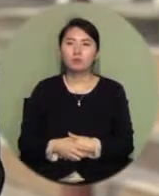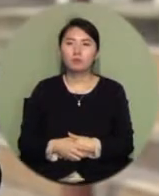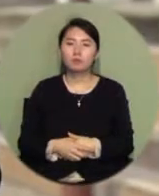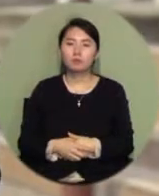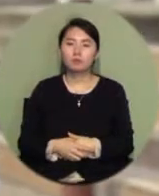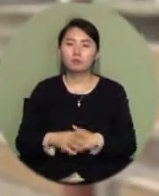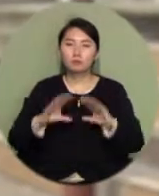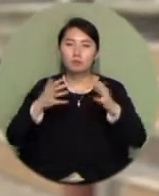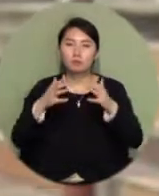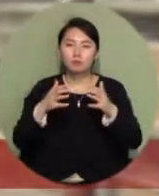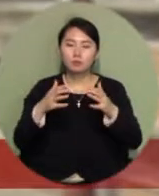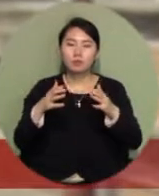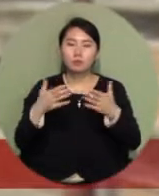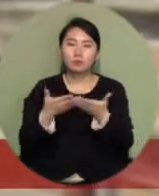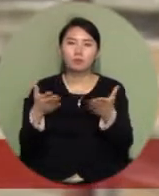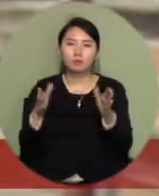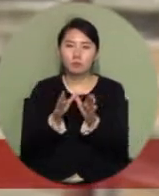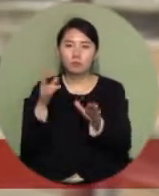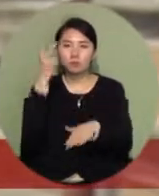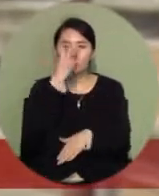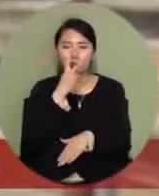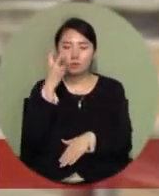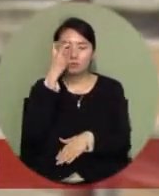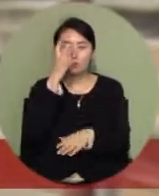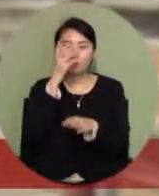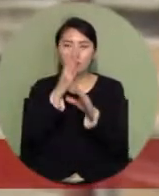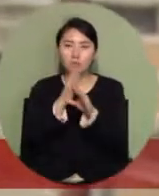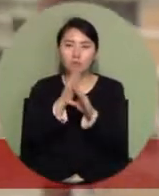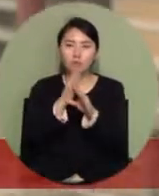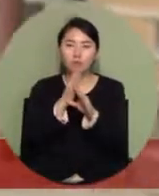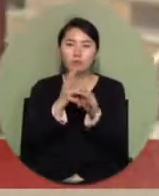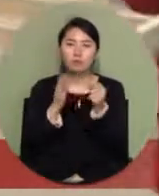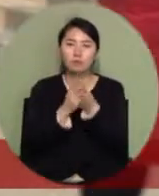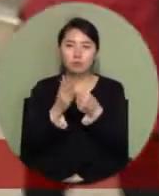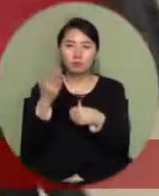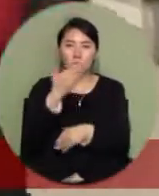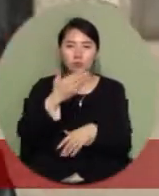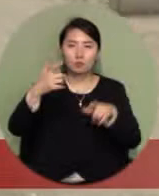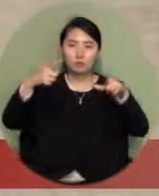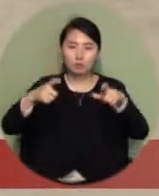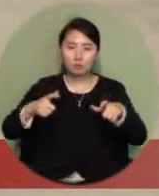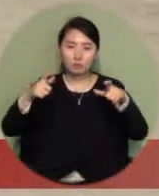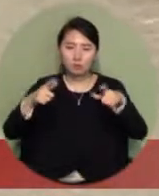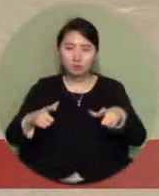한편 국민의당에서도 출마를 검토 중인 것으로 관측되고 있어 구로구